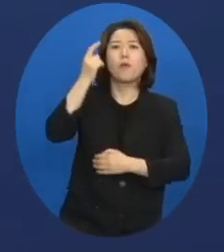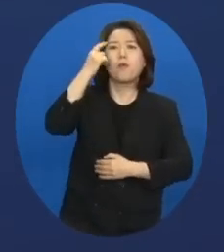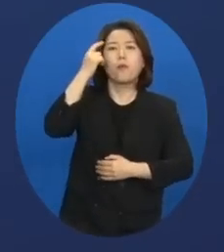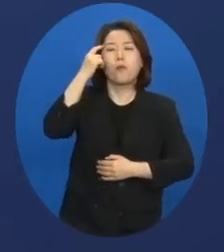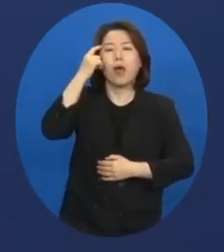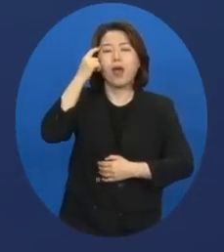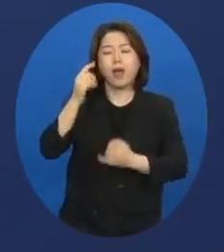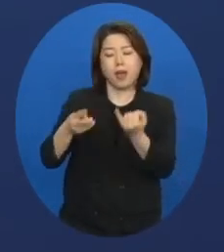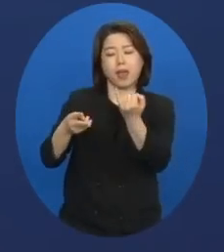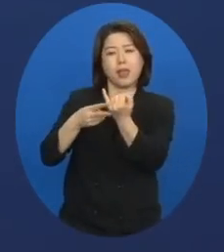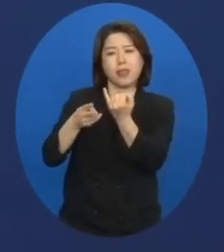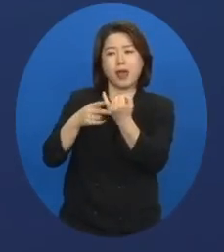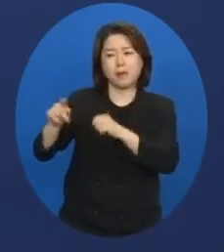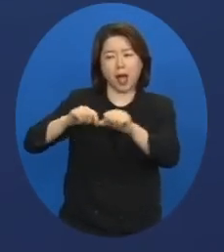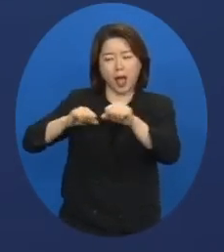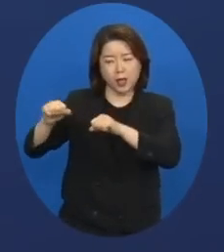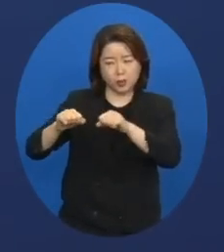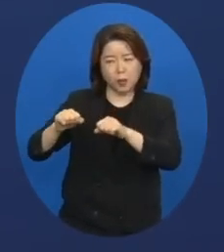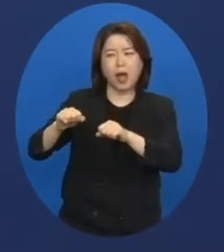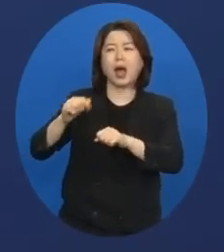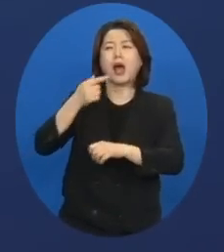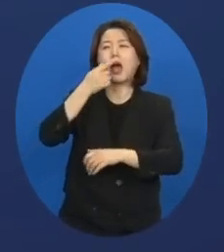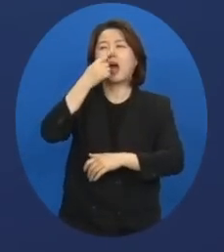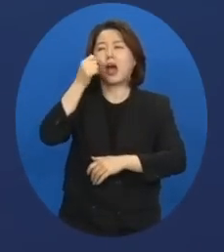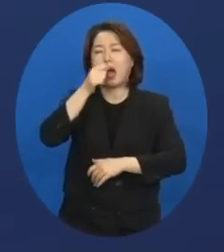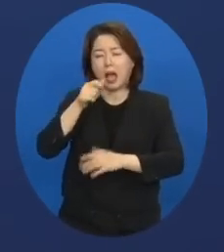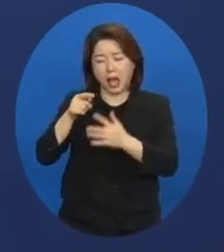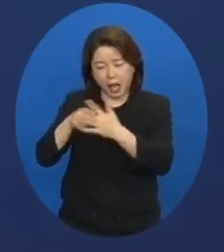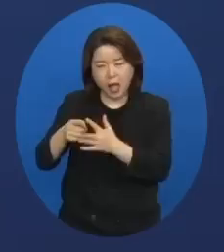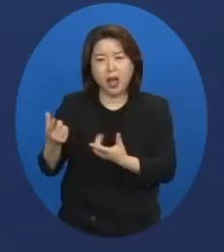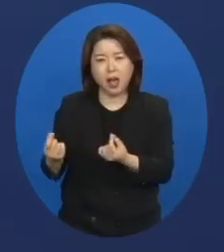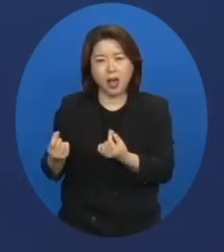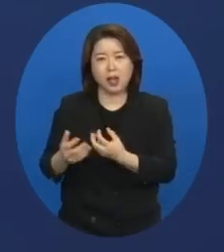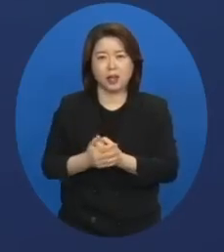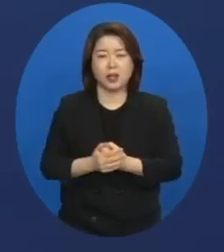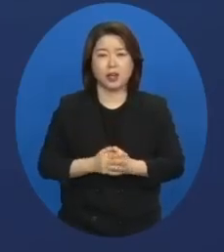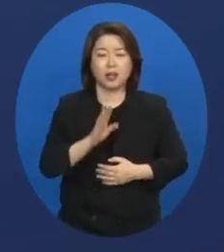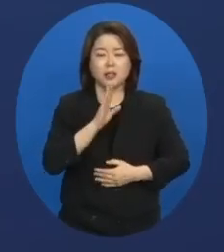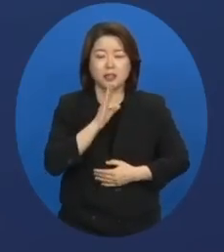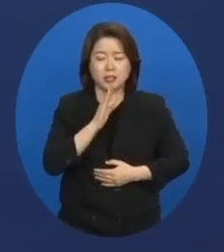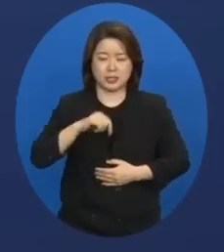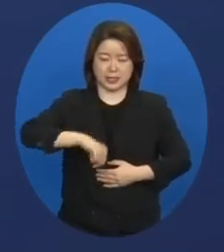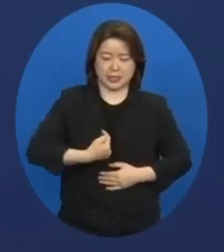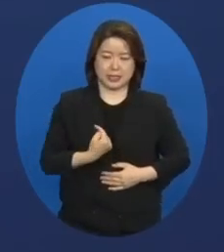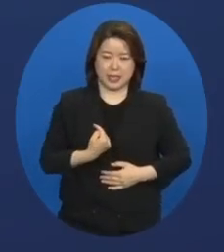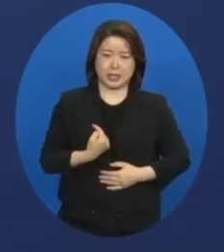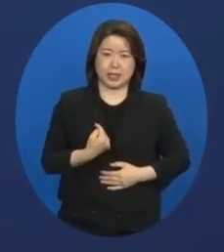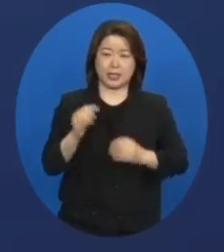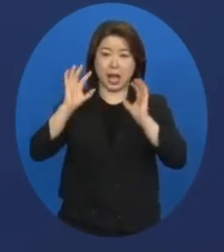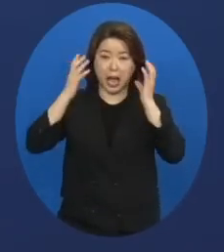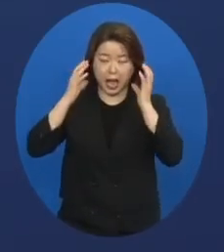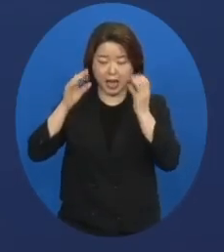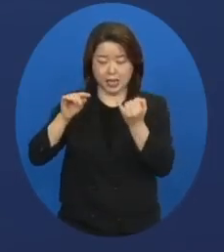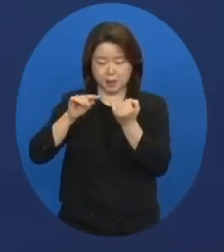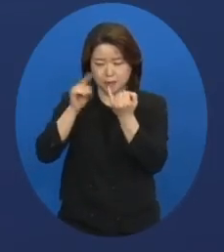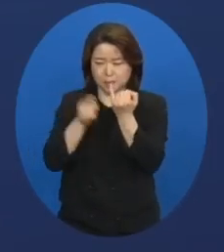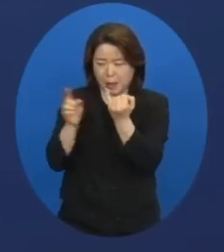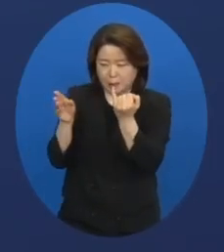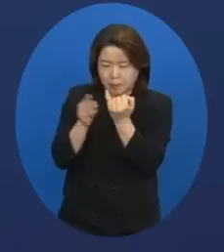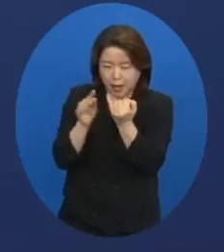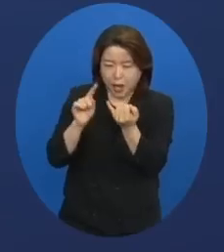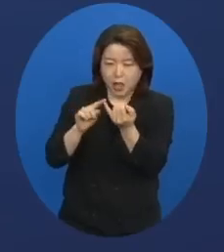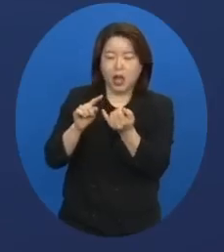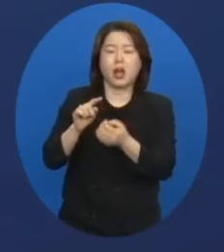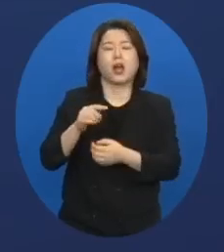다말이 그렇게 했는지를 알게 되고 그리고 사실 그 아이가 자기 아이라는 사실을